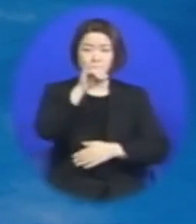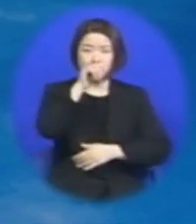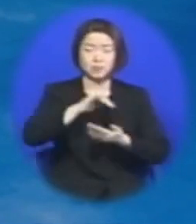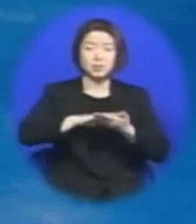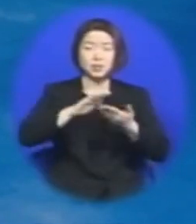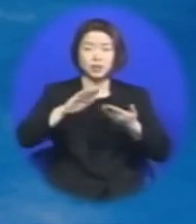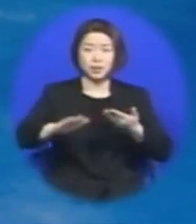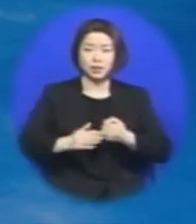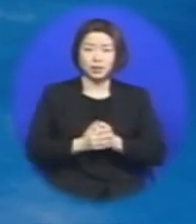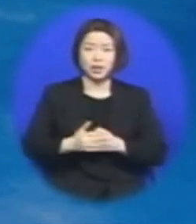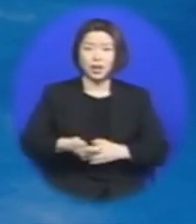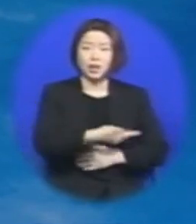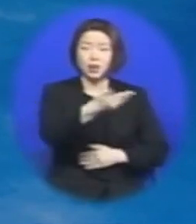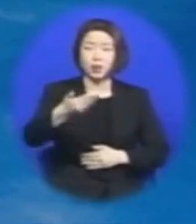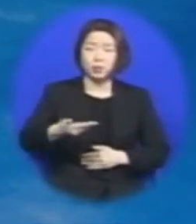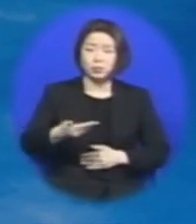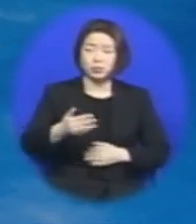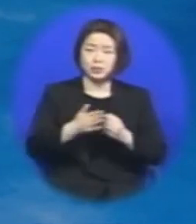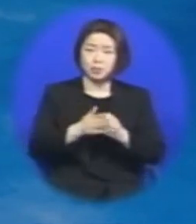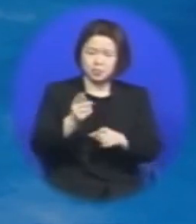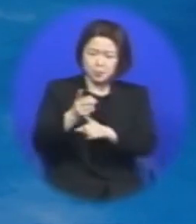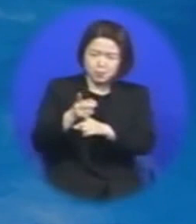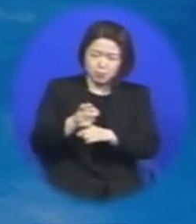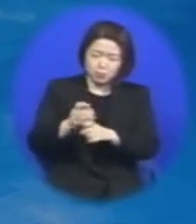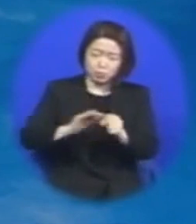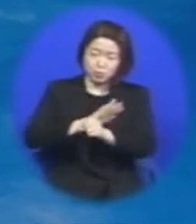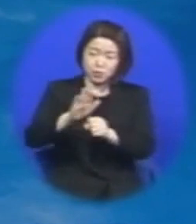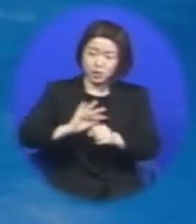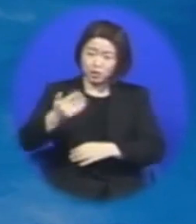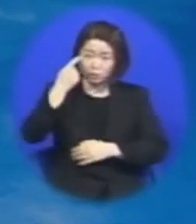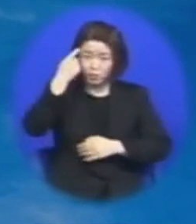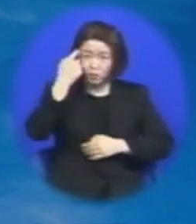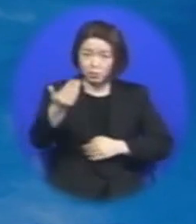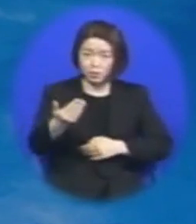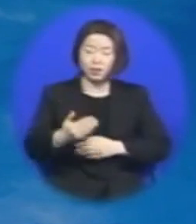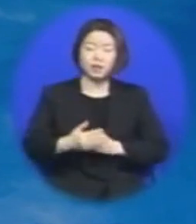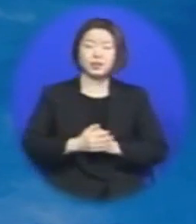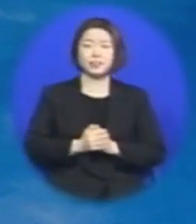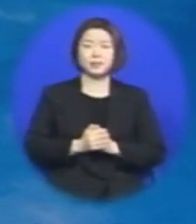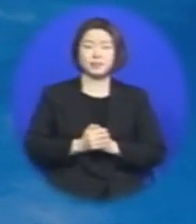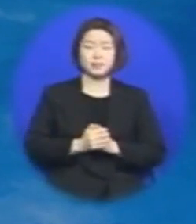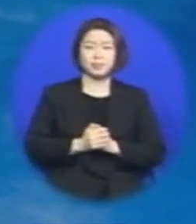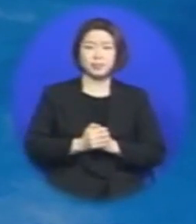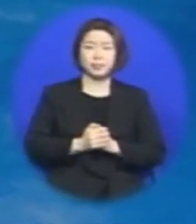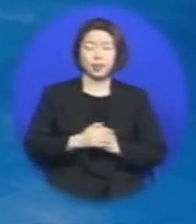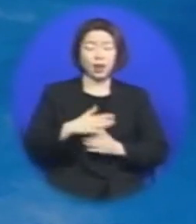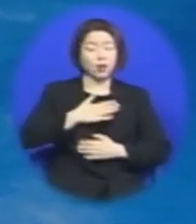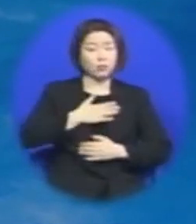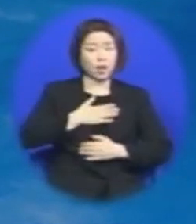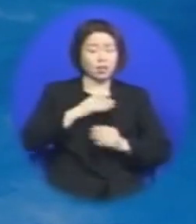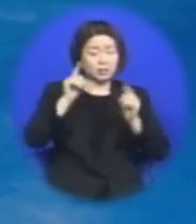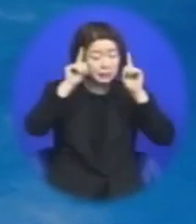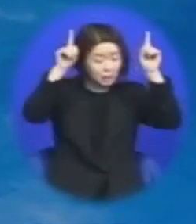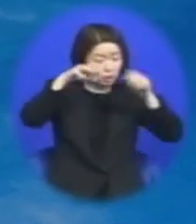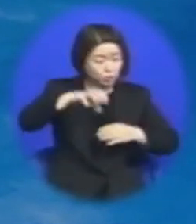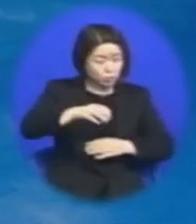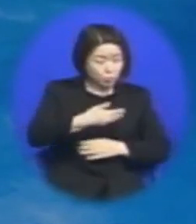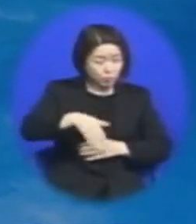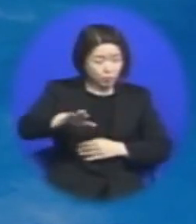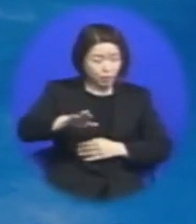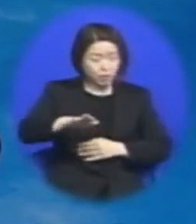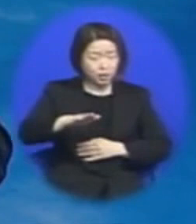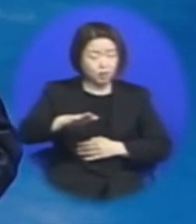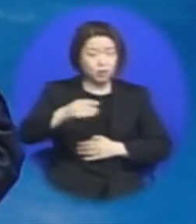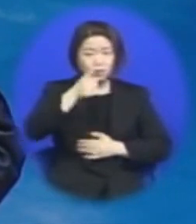믿습니다 여러분은 그래서 원수도 이제 사랑하게 됐습니까 아 나는 지옥 갈 죄인인데